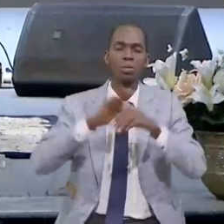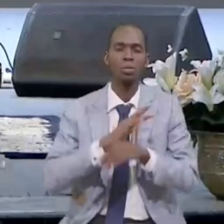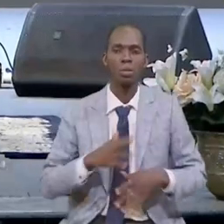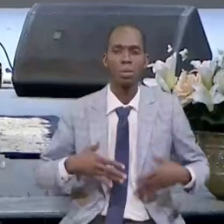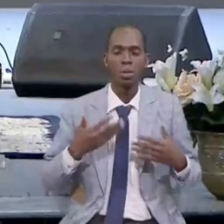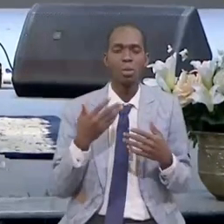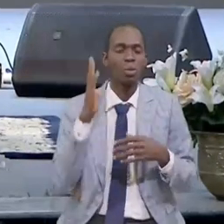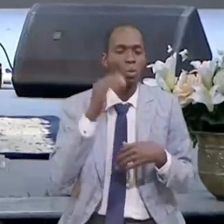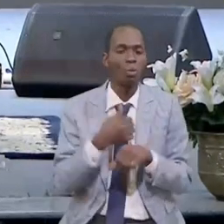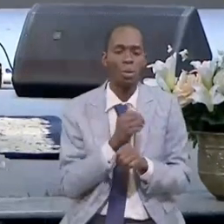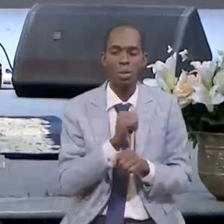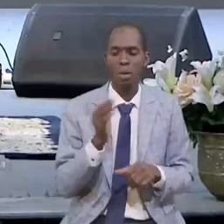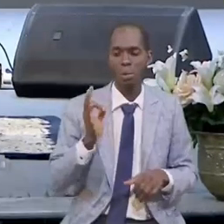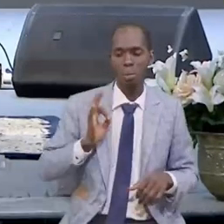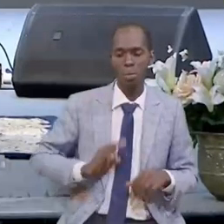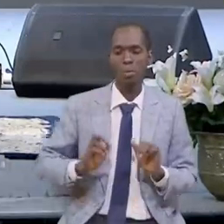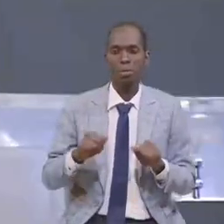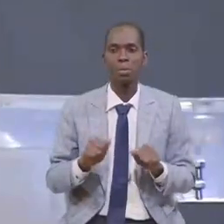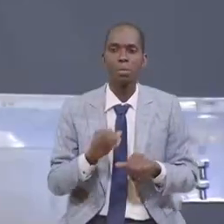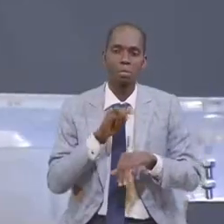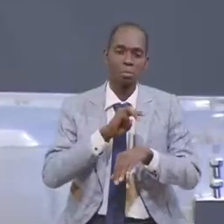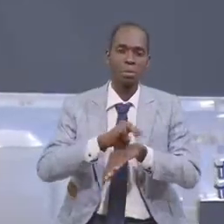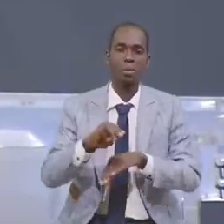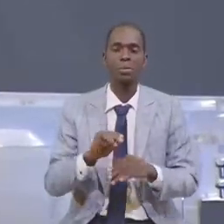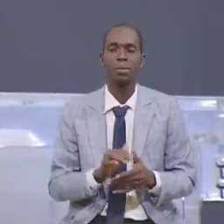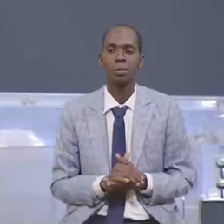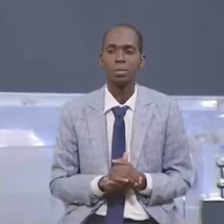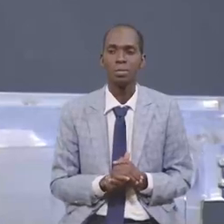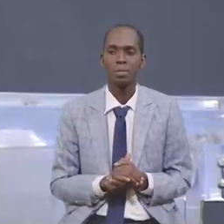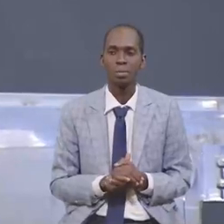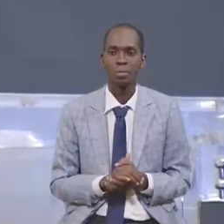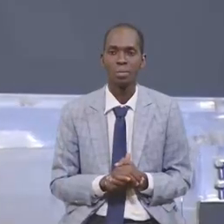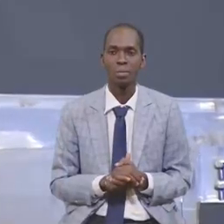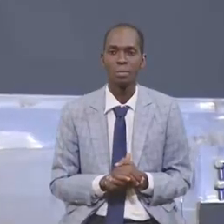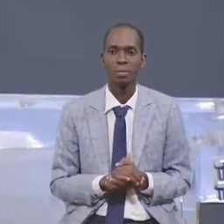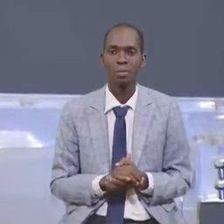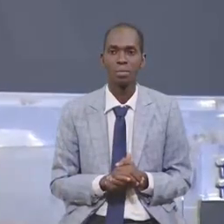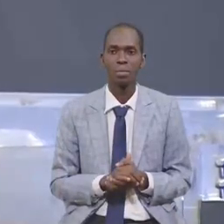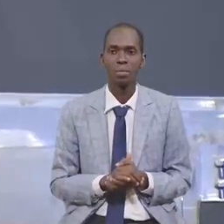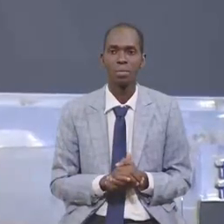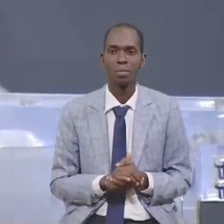et cela nous permettra de réussir dans la vie et aussi de réussir dans le ministère.